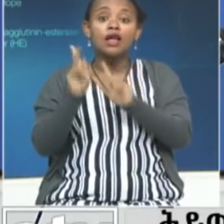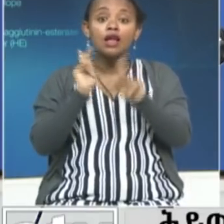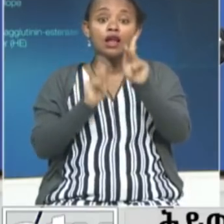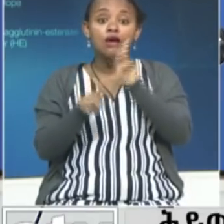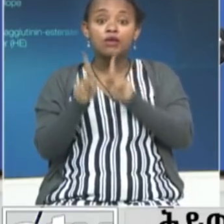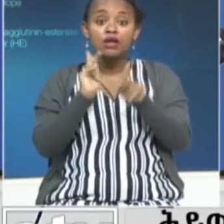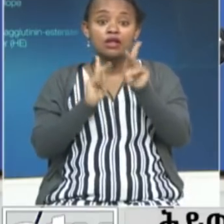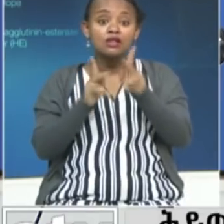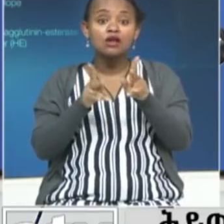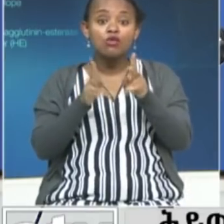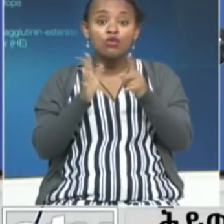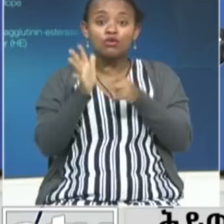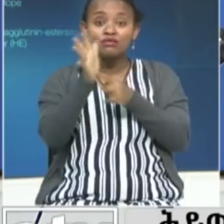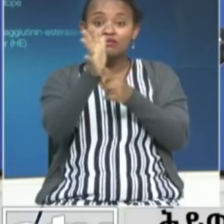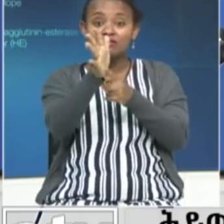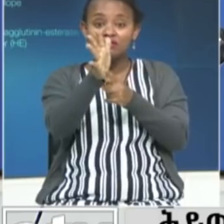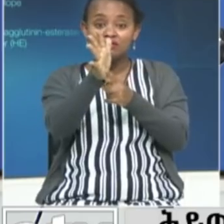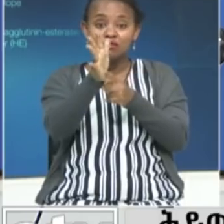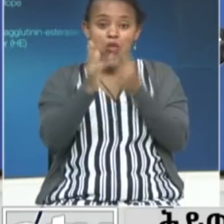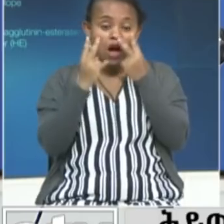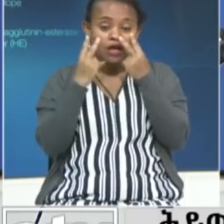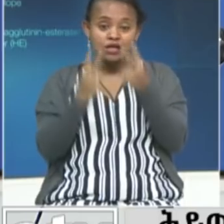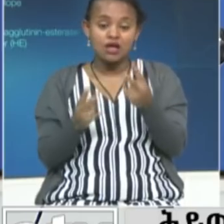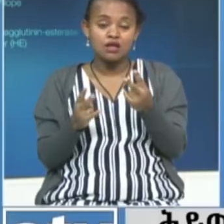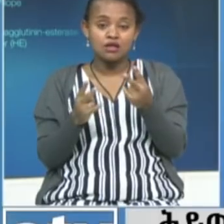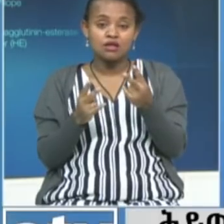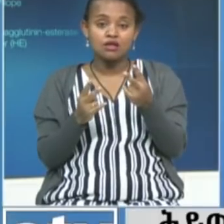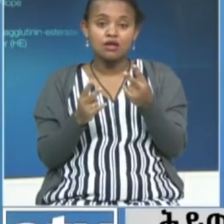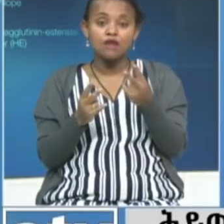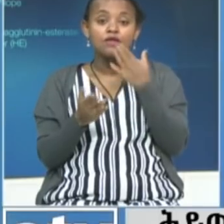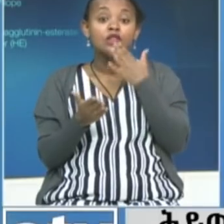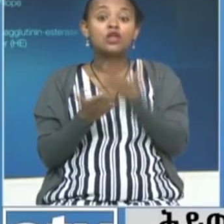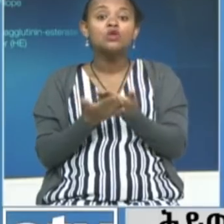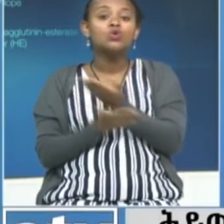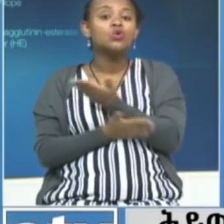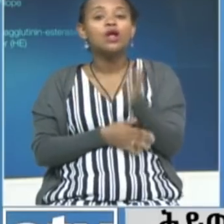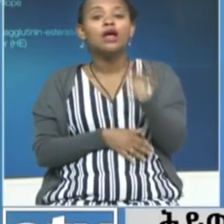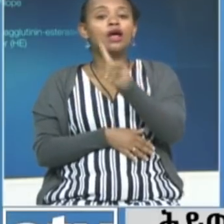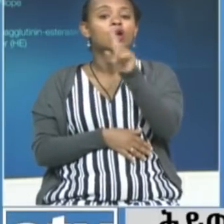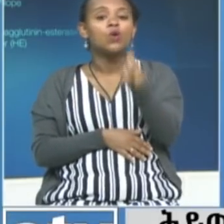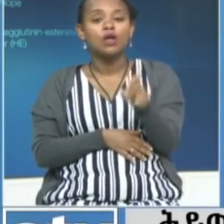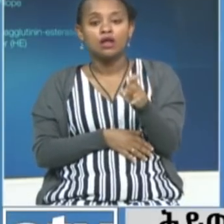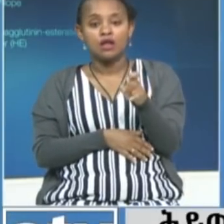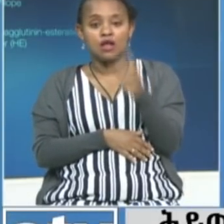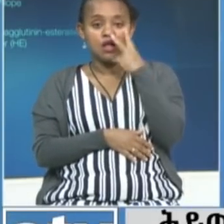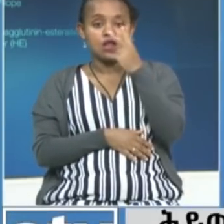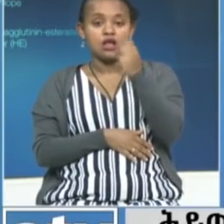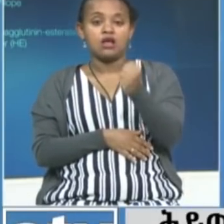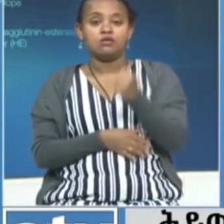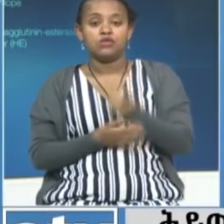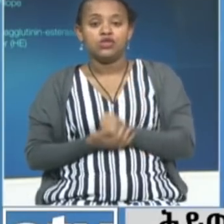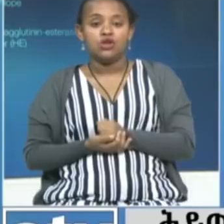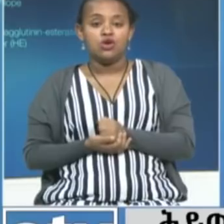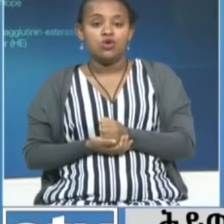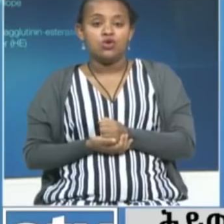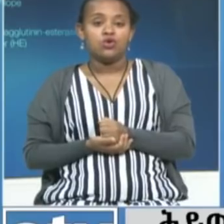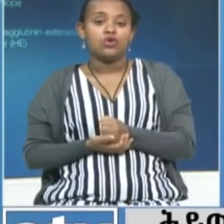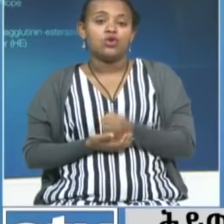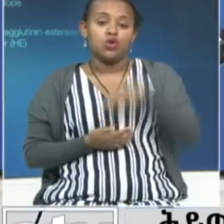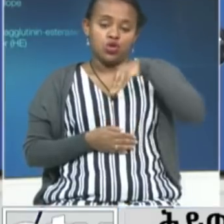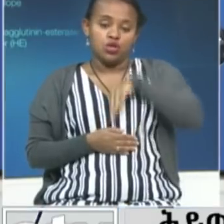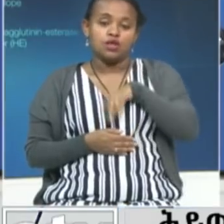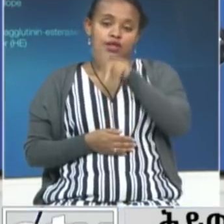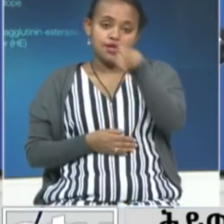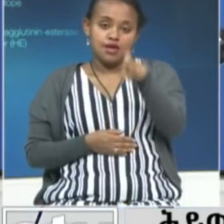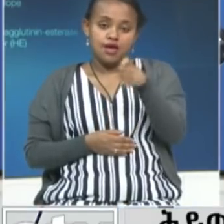ለህብረተሰቡ ማሳየቱ እንደ ጥሩ ነገር ነው ወይ ሊታይ የሚችለው የሚል ትንሽ ጥያቄ